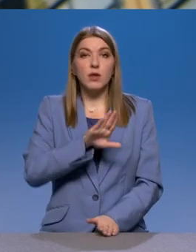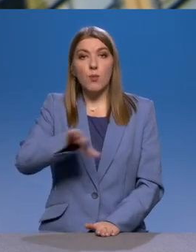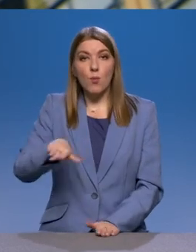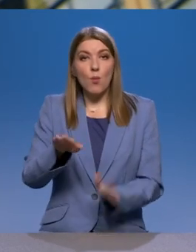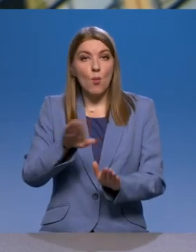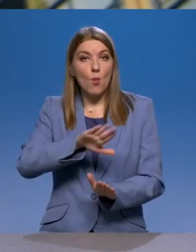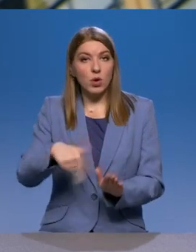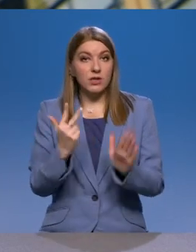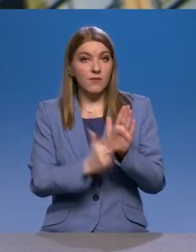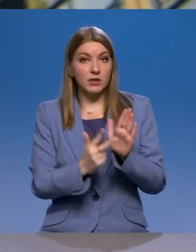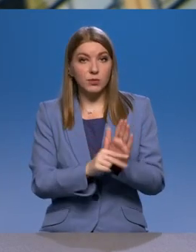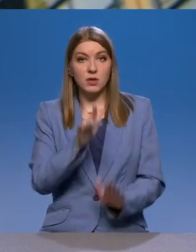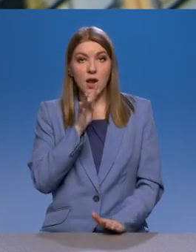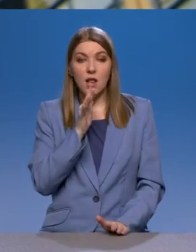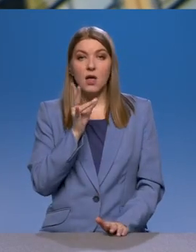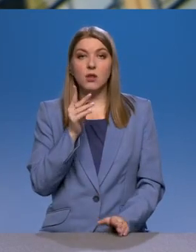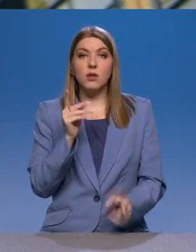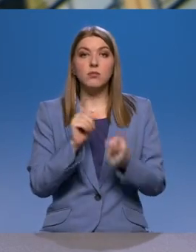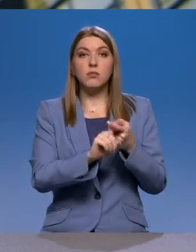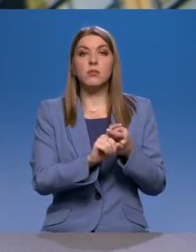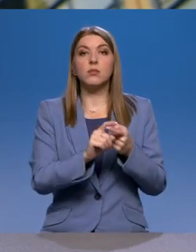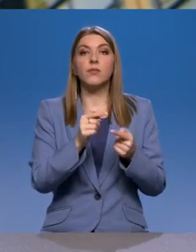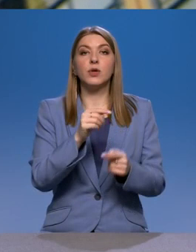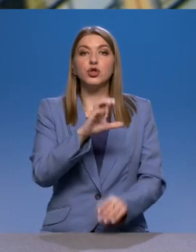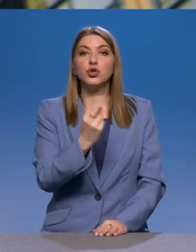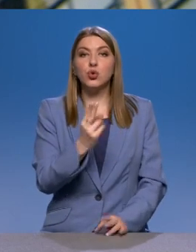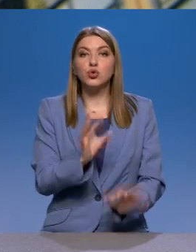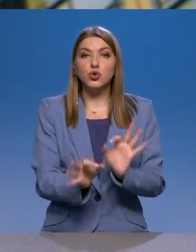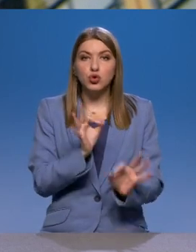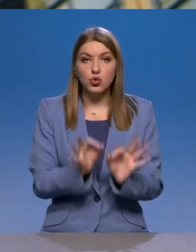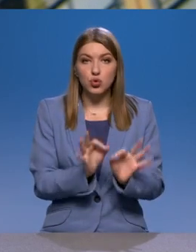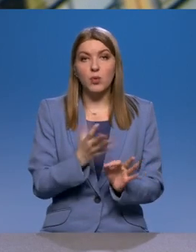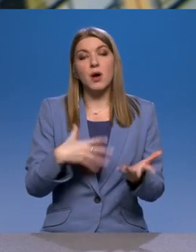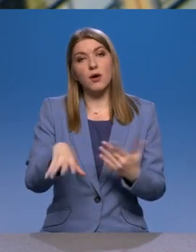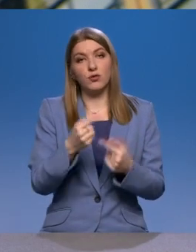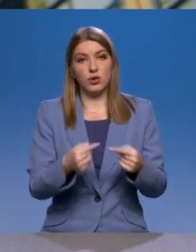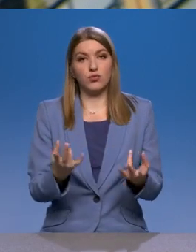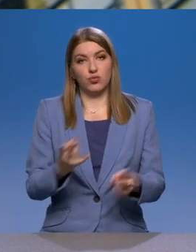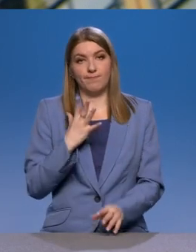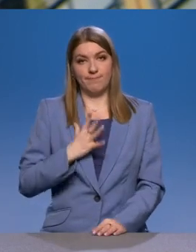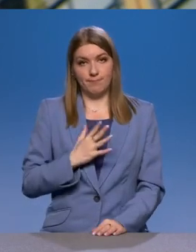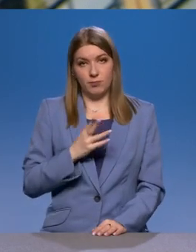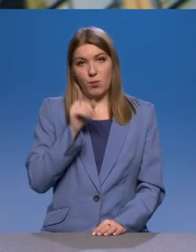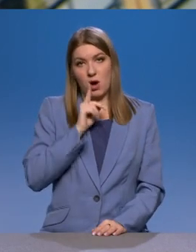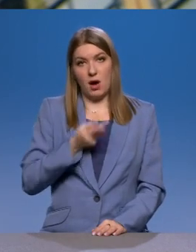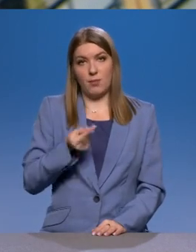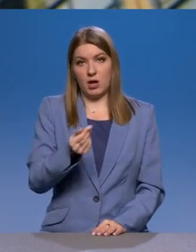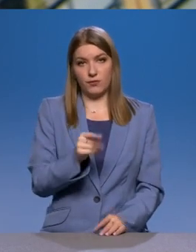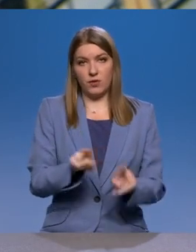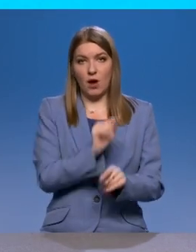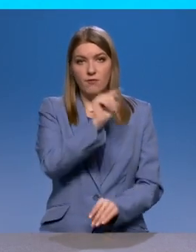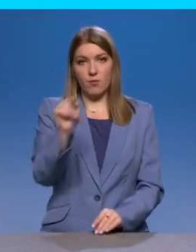социальную норму. 32 там, или 40 метров. Все остальное приходится оплачивать, к сожалению, пока. Во многих регионах.